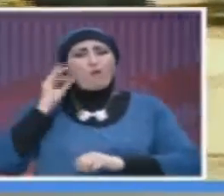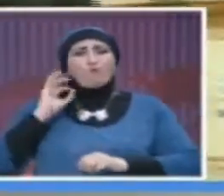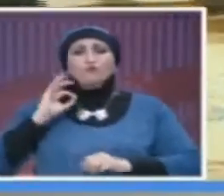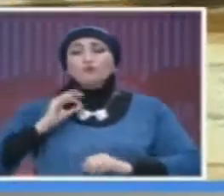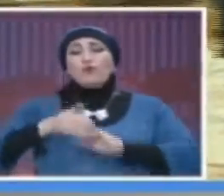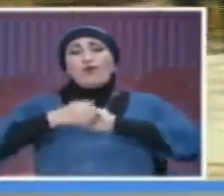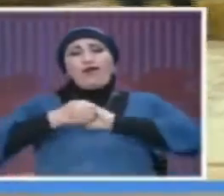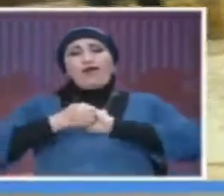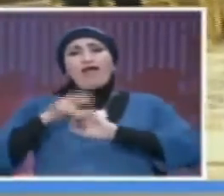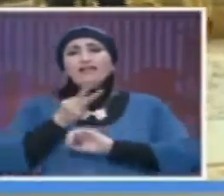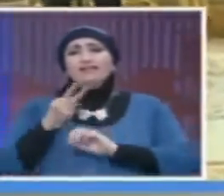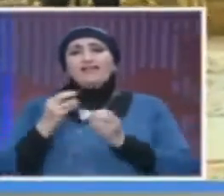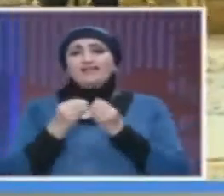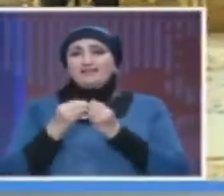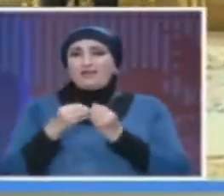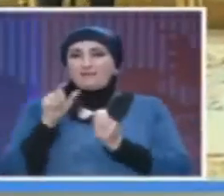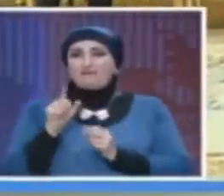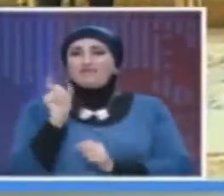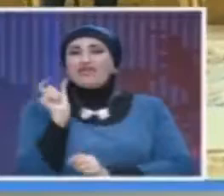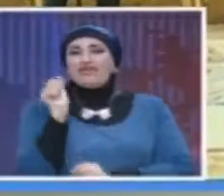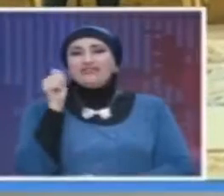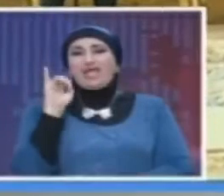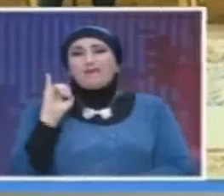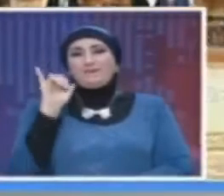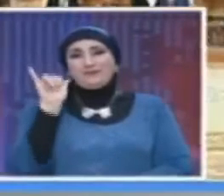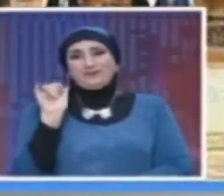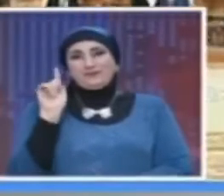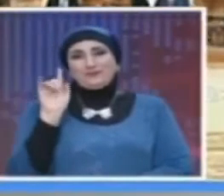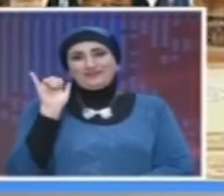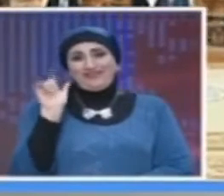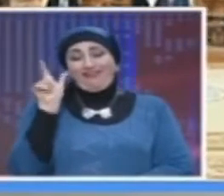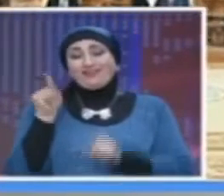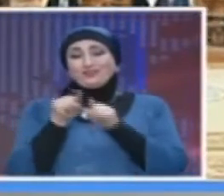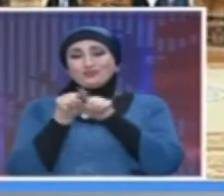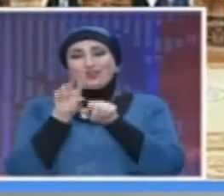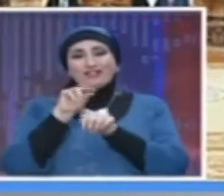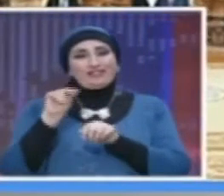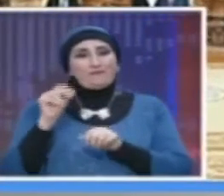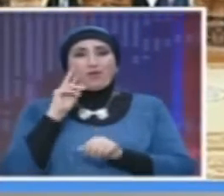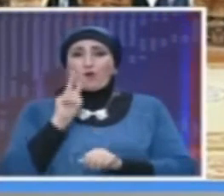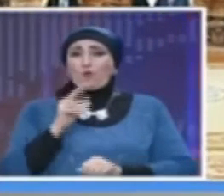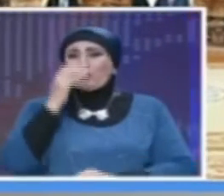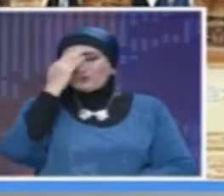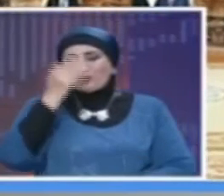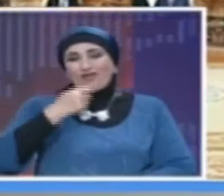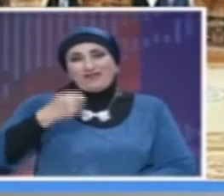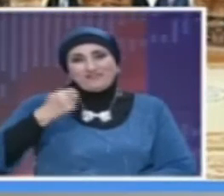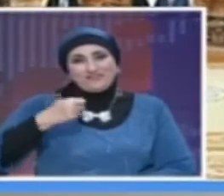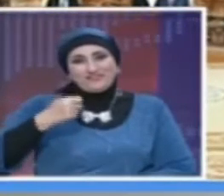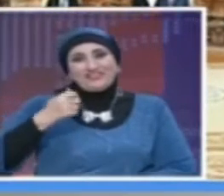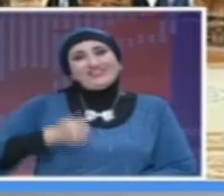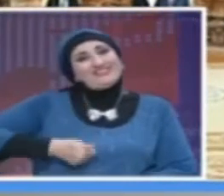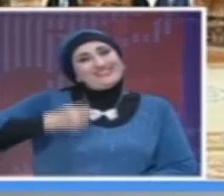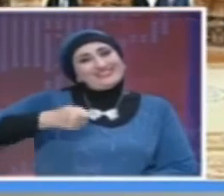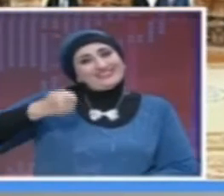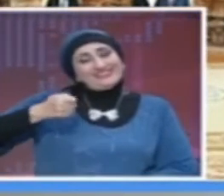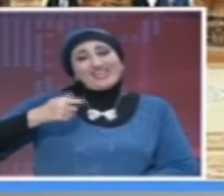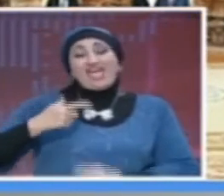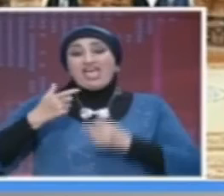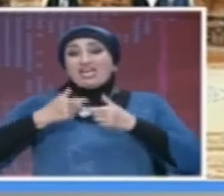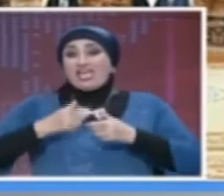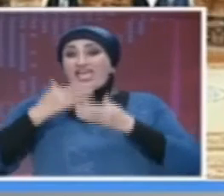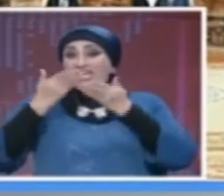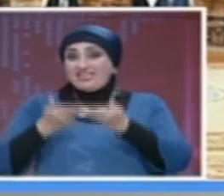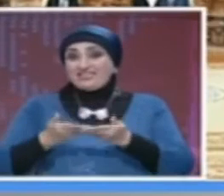التي تجمعها بدولة ناميبيا الشقيقة، ومهنئا سيادته إياه على حصوله مؤخرا على جائزة